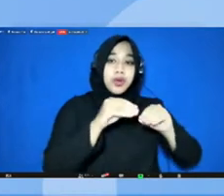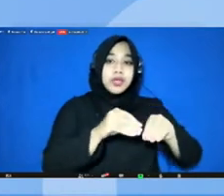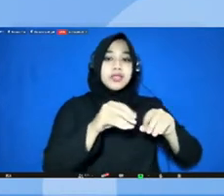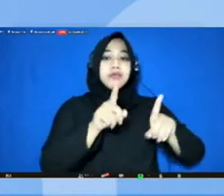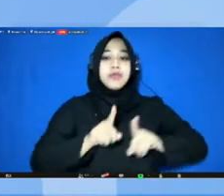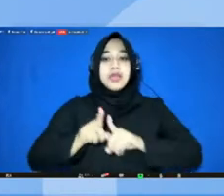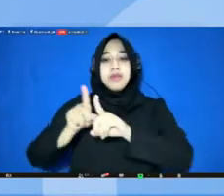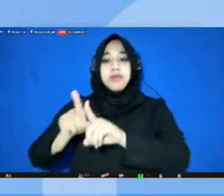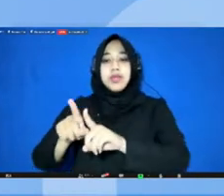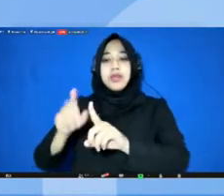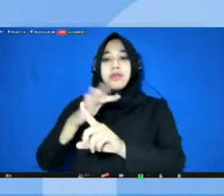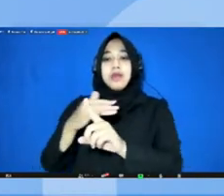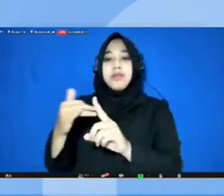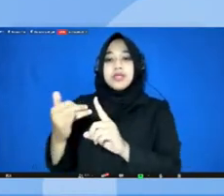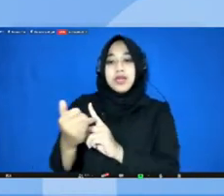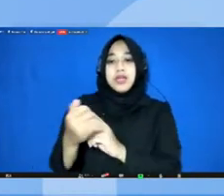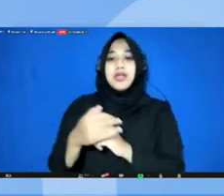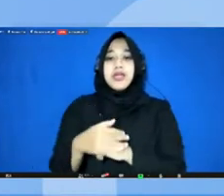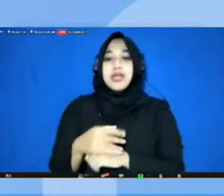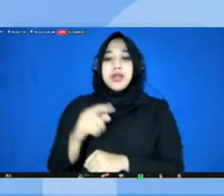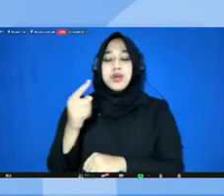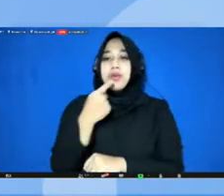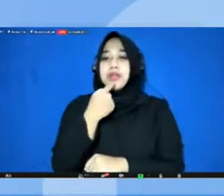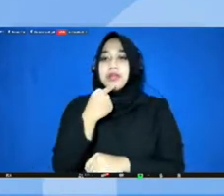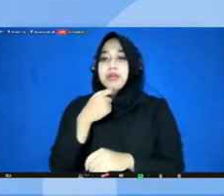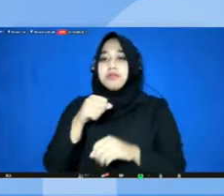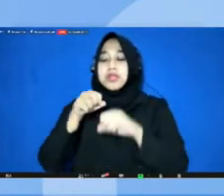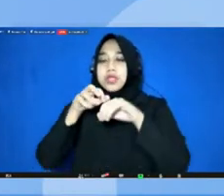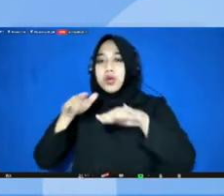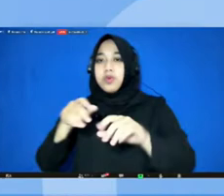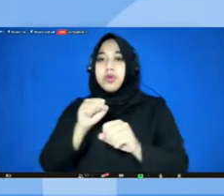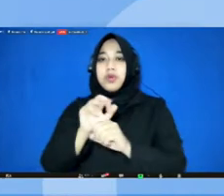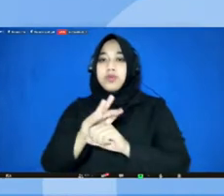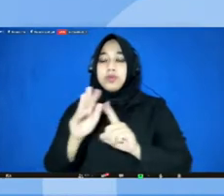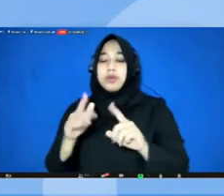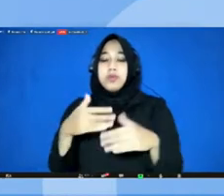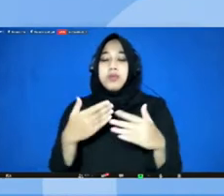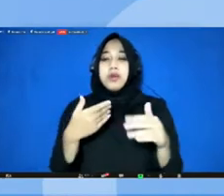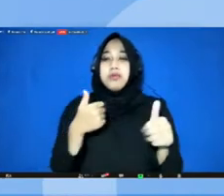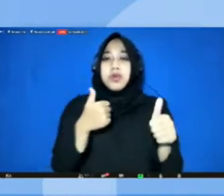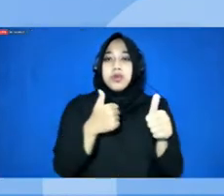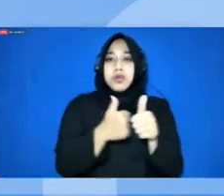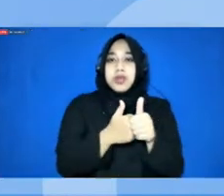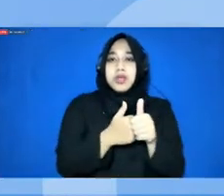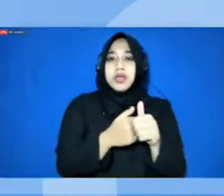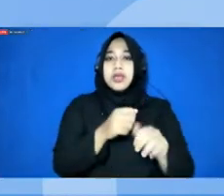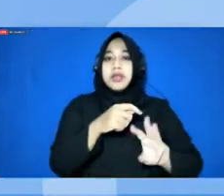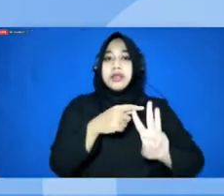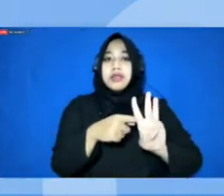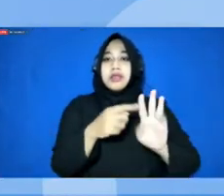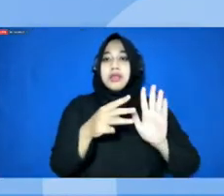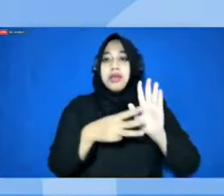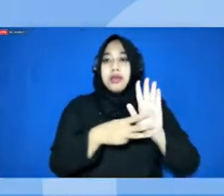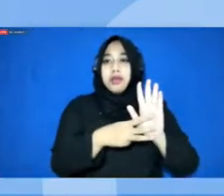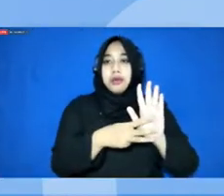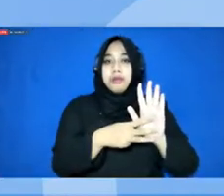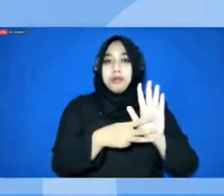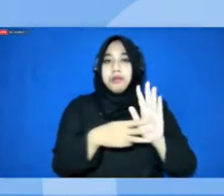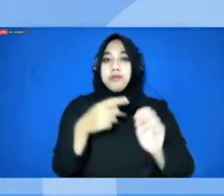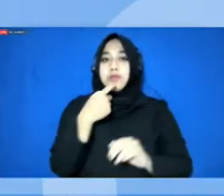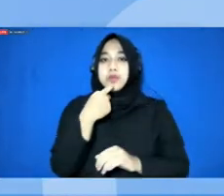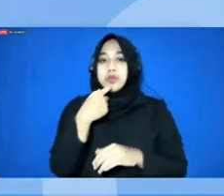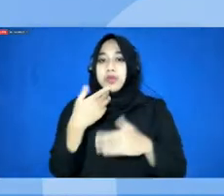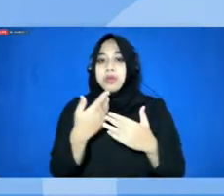kepada masyarakat, terutama tentang penjangkauan COVID, bagaimana mereka mentaati akan 3M dan juga mencoba